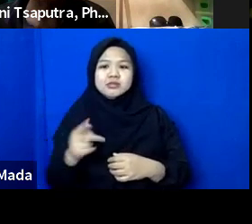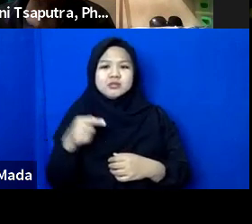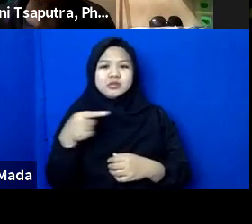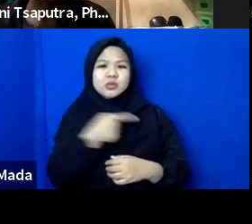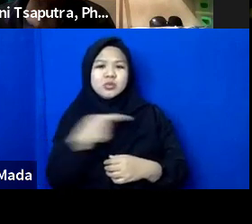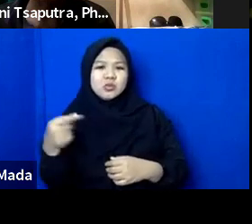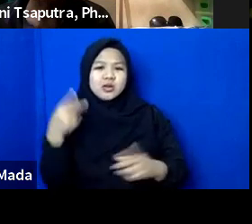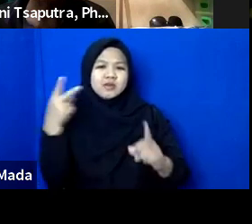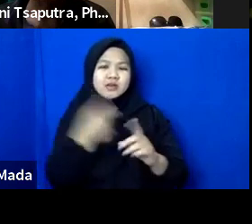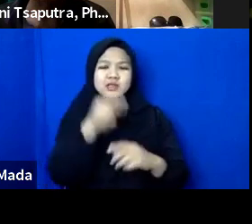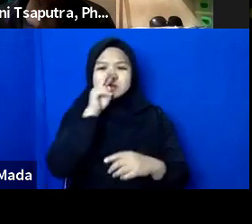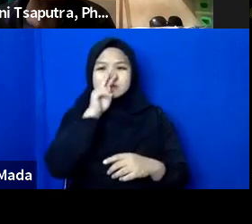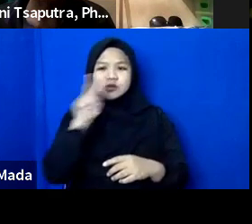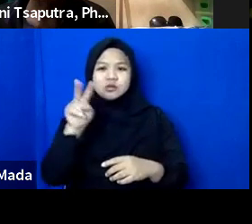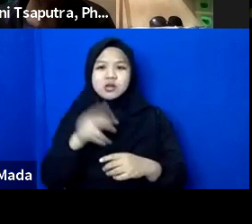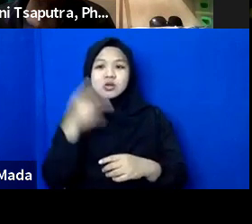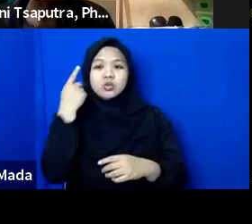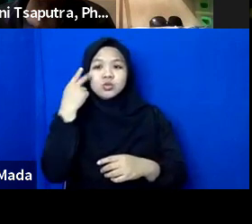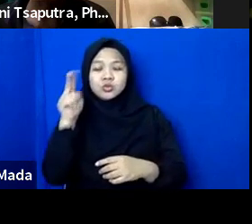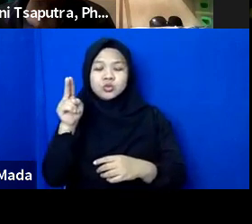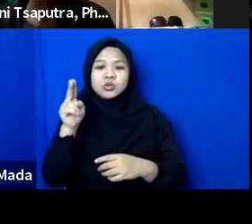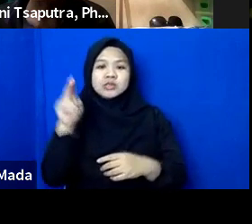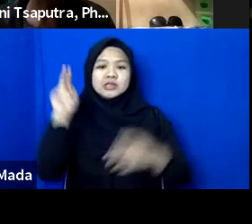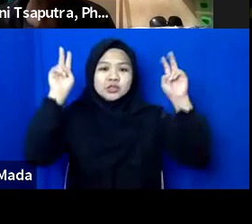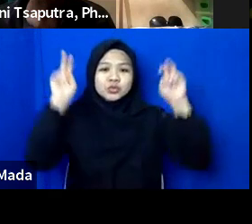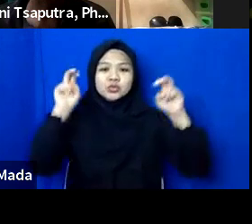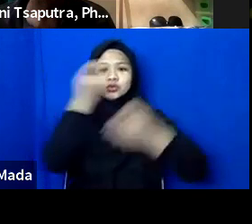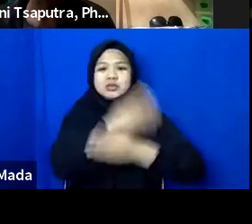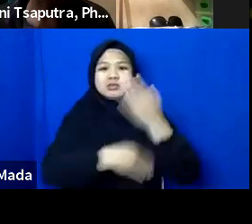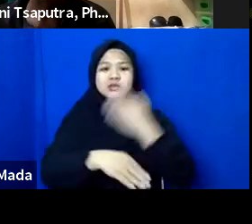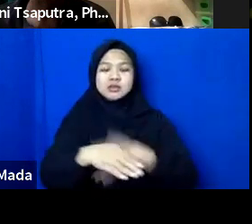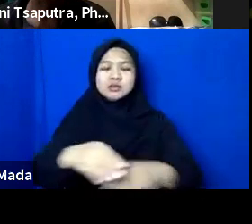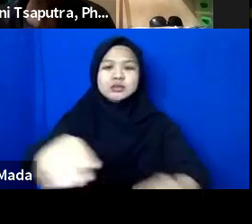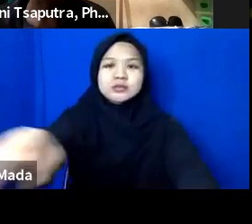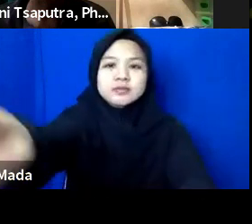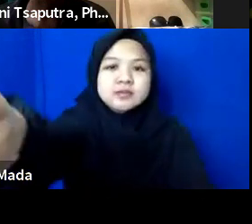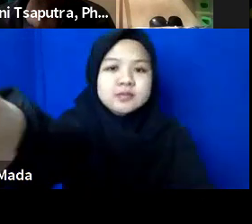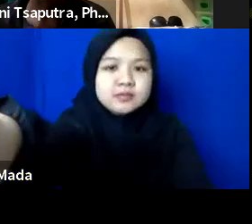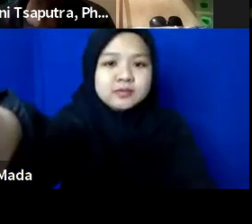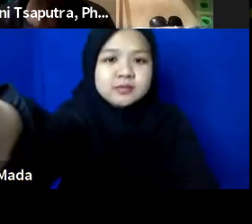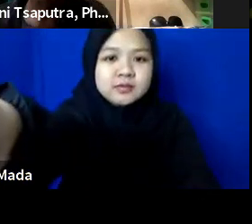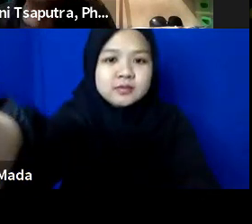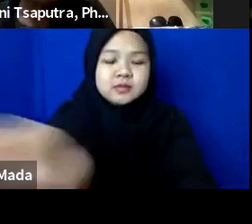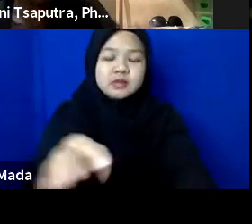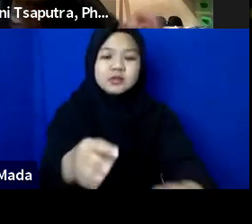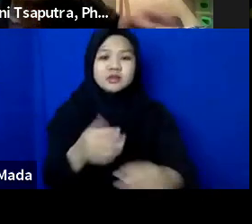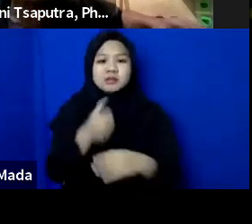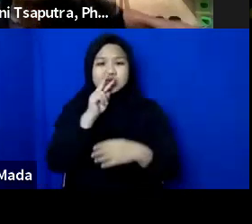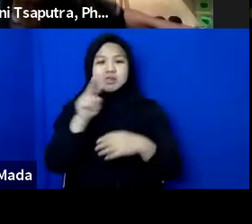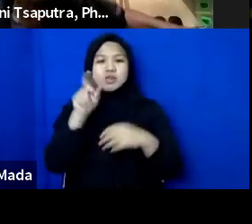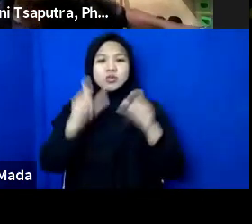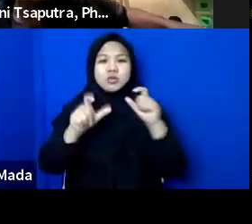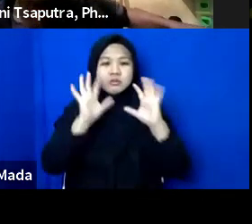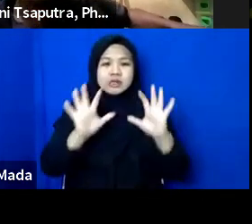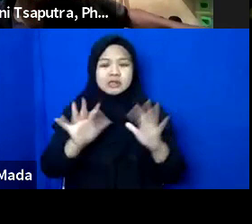sekali referensi visual untuk isu disabilitas is a referensi visual itu kan bisa dilihat oleh banyak orang